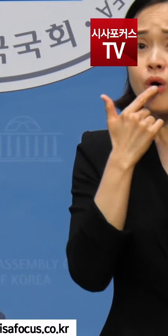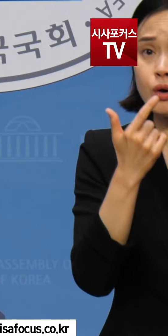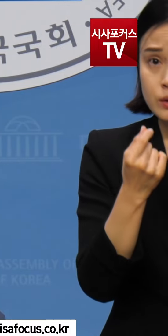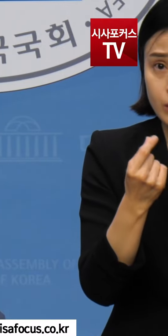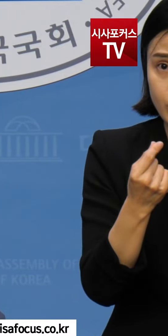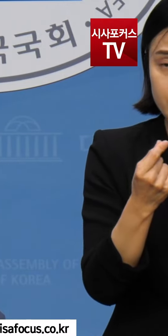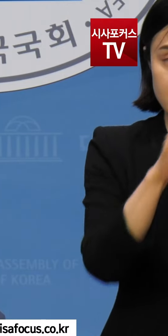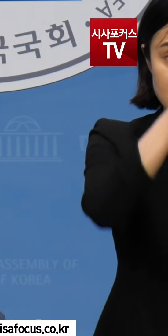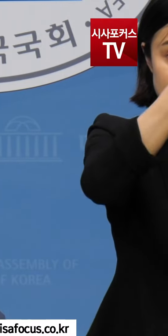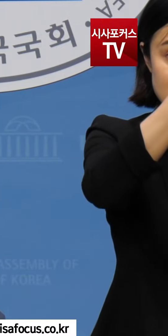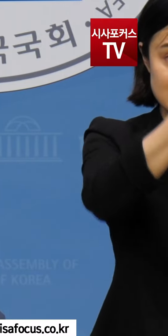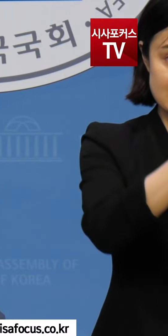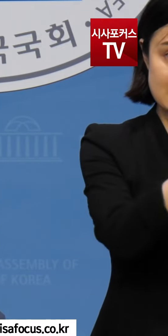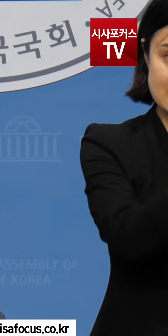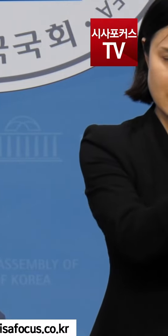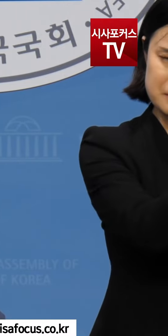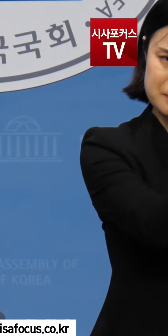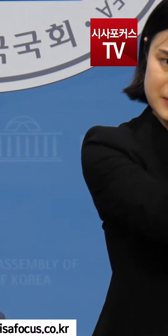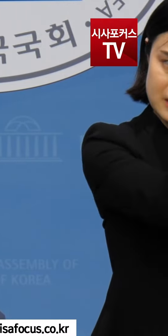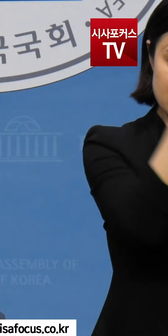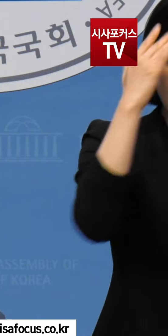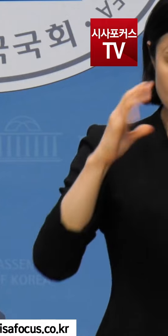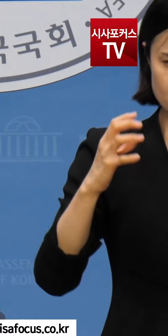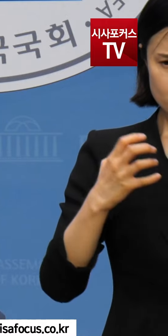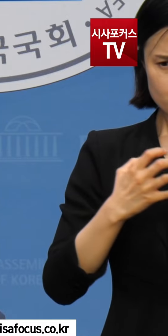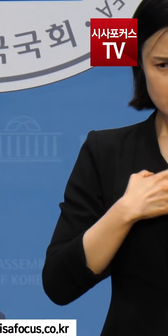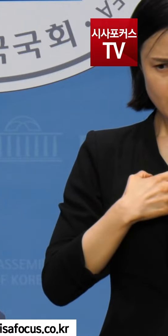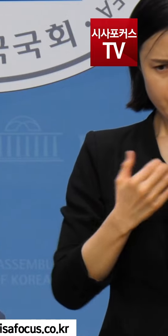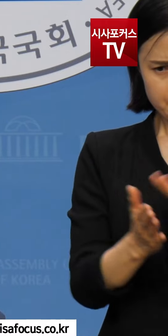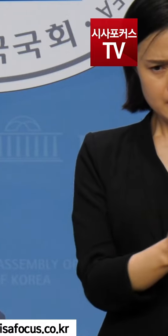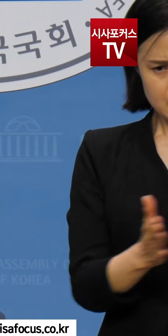할 상황입니다. 오늘